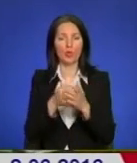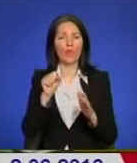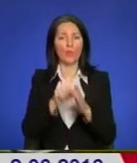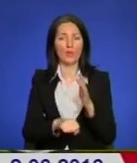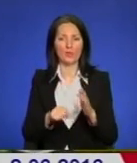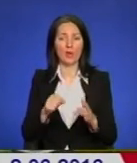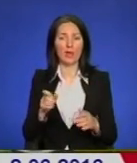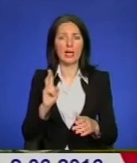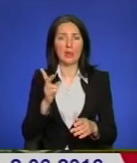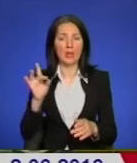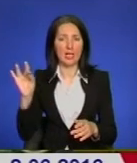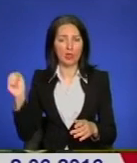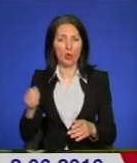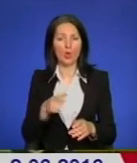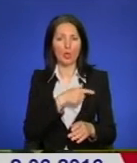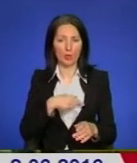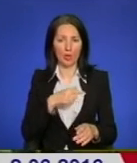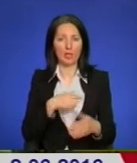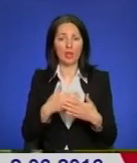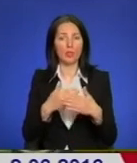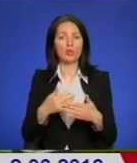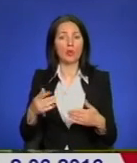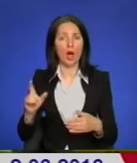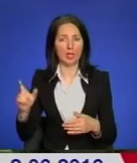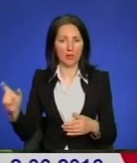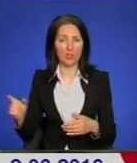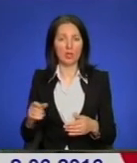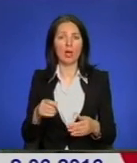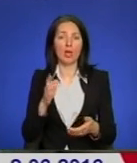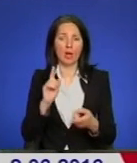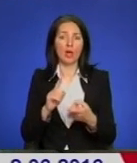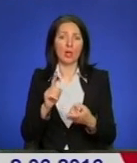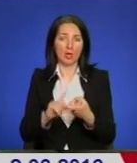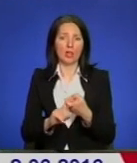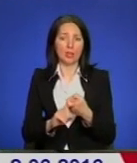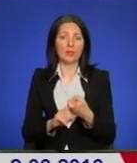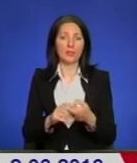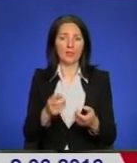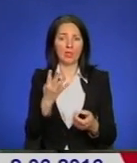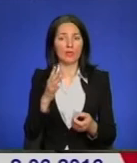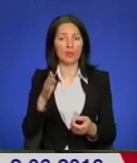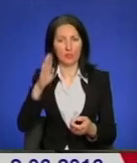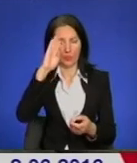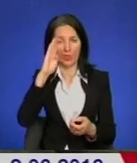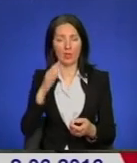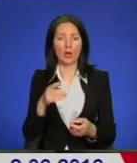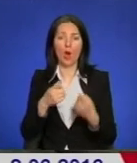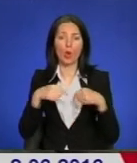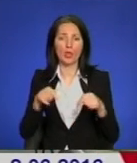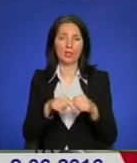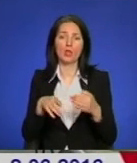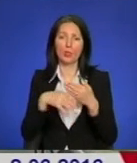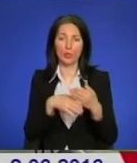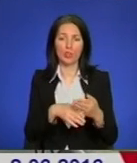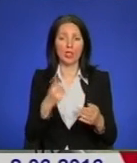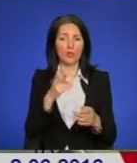громадського активіста Віталія Ващенка причетні четверо жителів Кривого Рогу – організатор, пособник і двоє виконавців злочину.